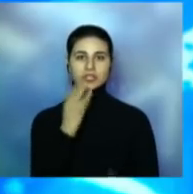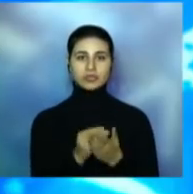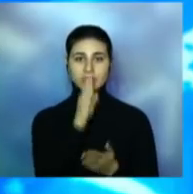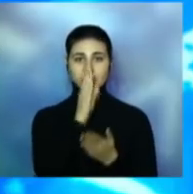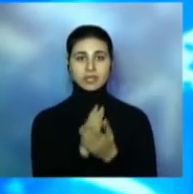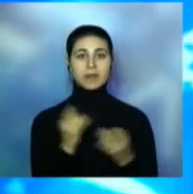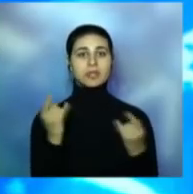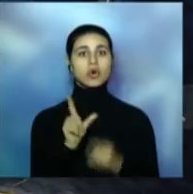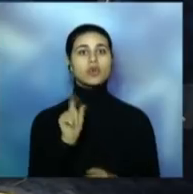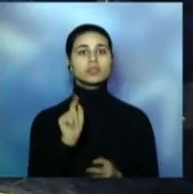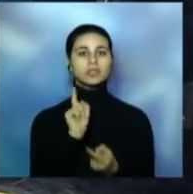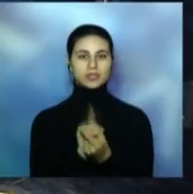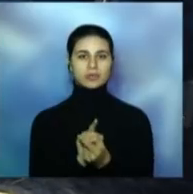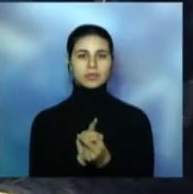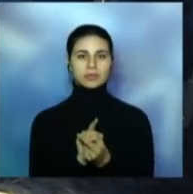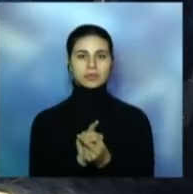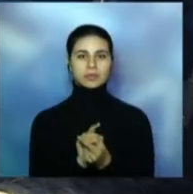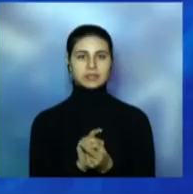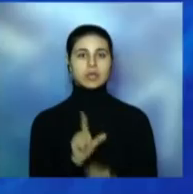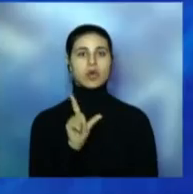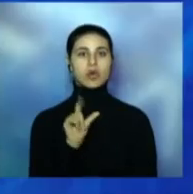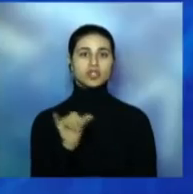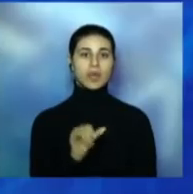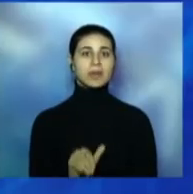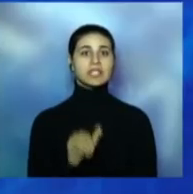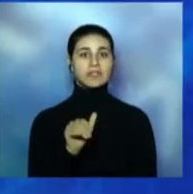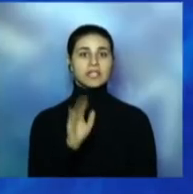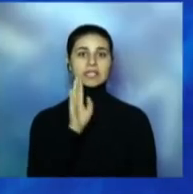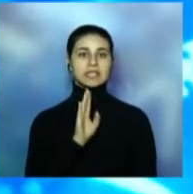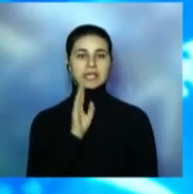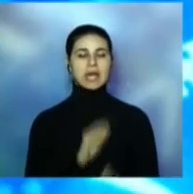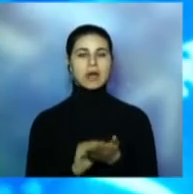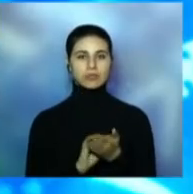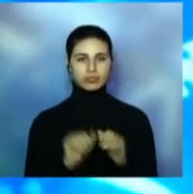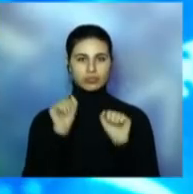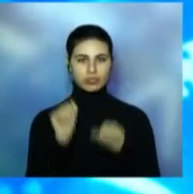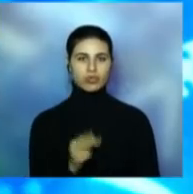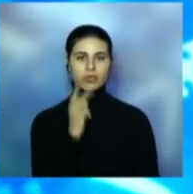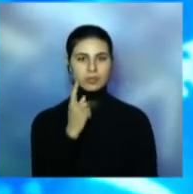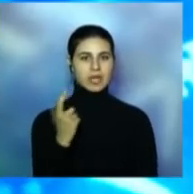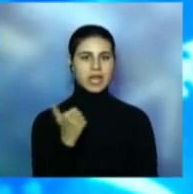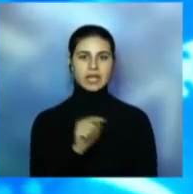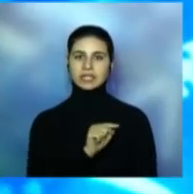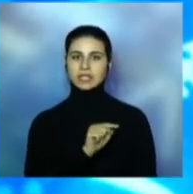პირდაპირ ეთერში ორ შაბათს შევხვდებით. ხოლო შაბათს და კვირას განმეორებით შეგიძლიათ ნახოთ მთელი კვირის